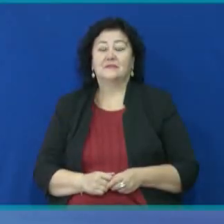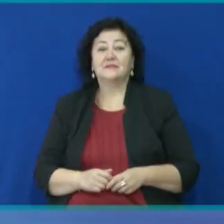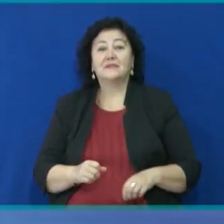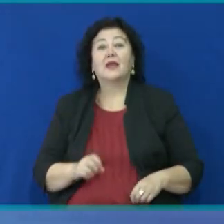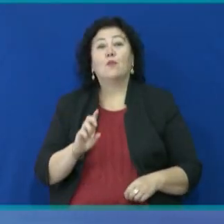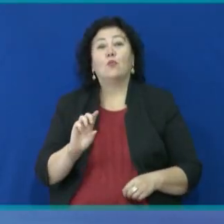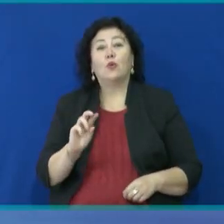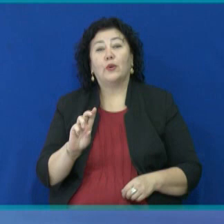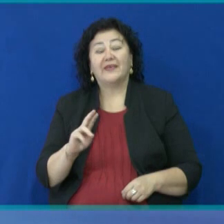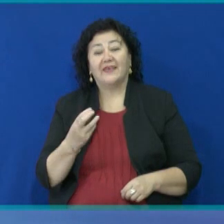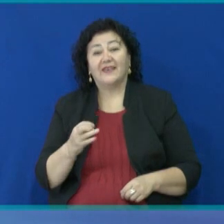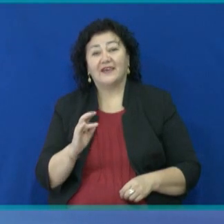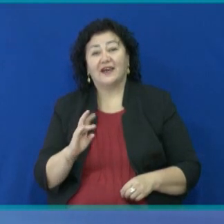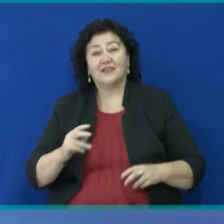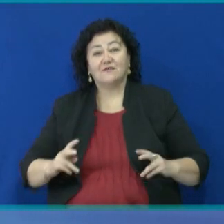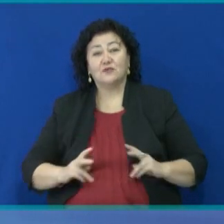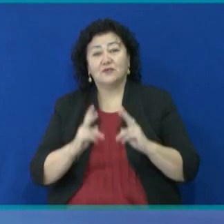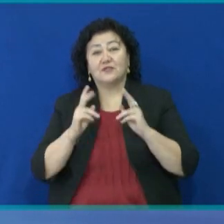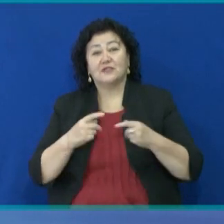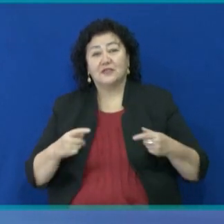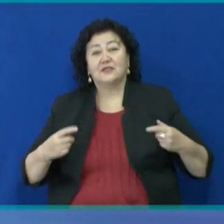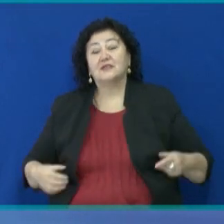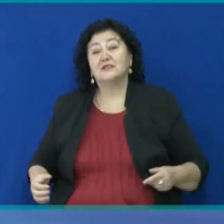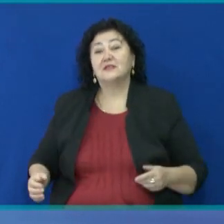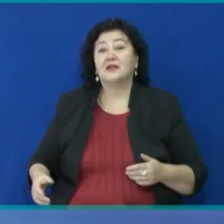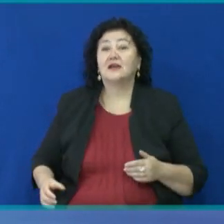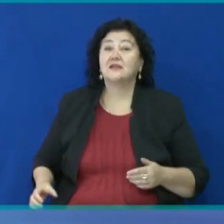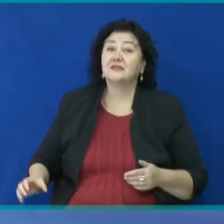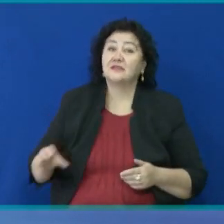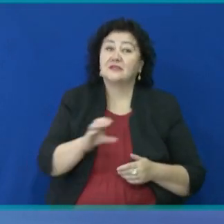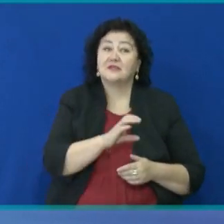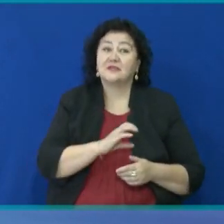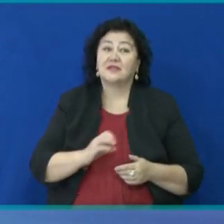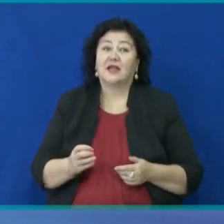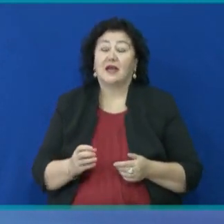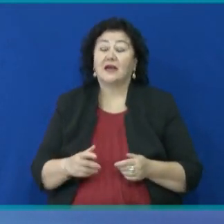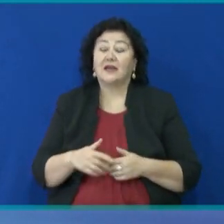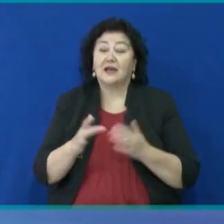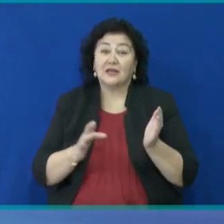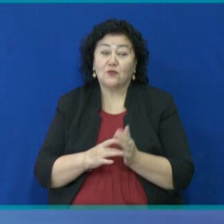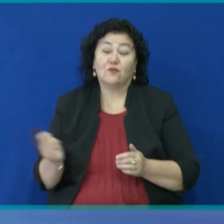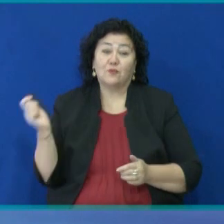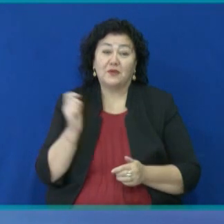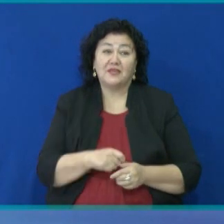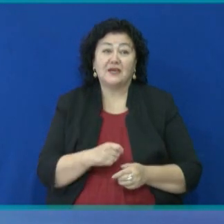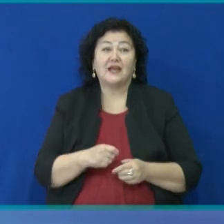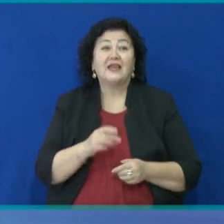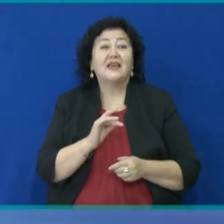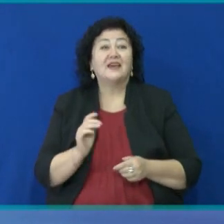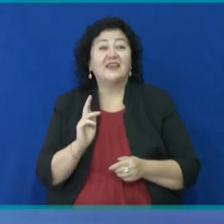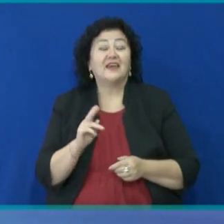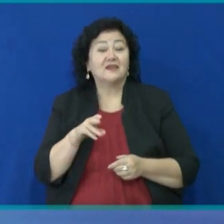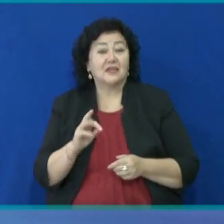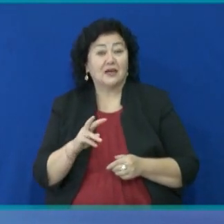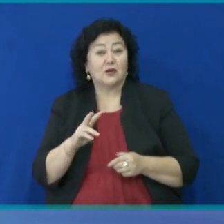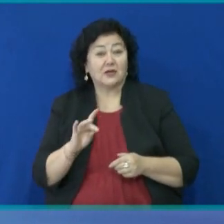Алихан Бөкейхан университетінде еліміздің әр өңірінен келген 50-ден астам ректордың қатысуымен жоғары оқу орындары қауымдастығының